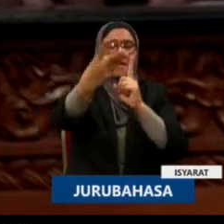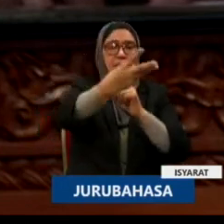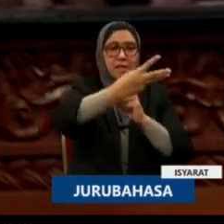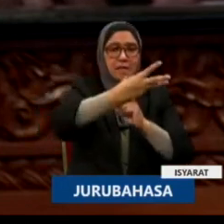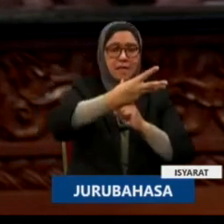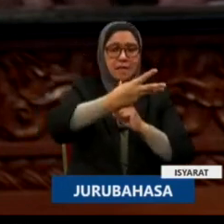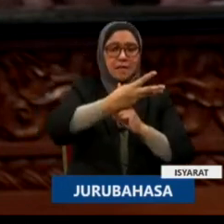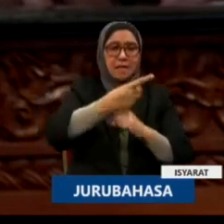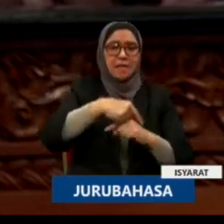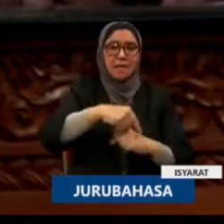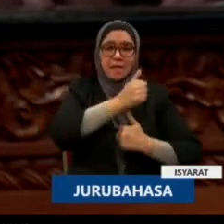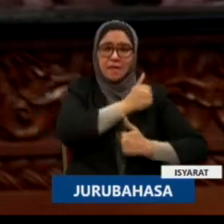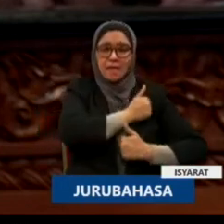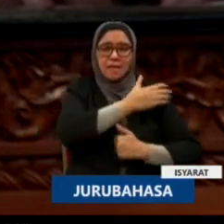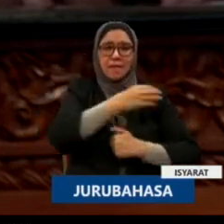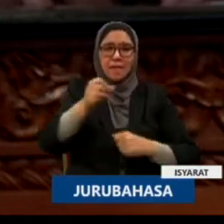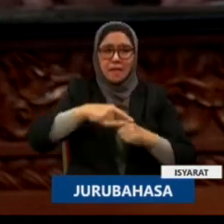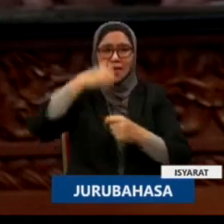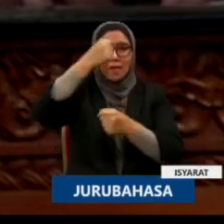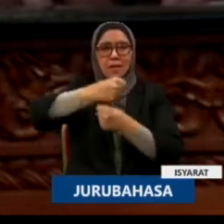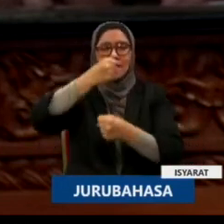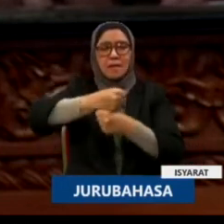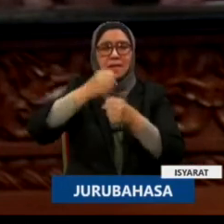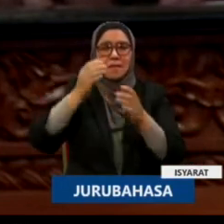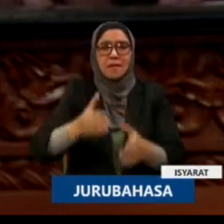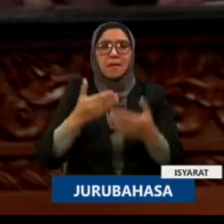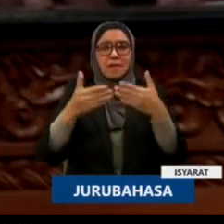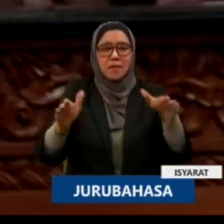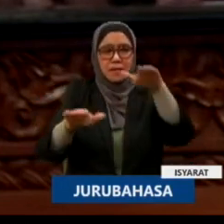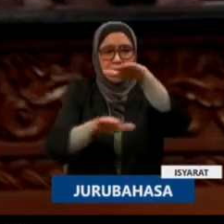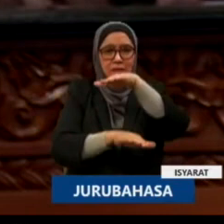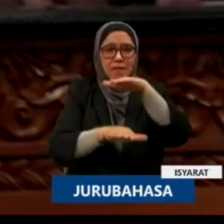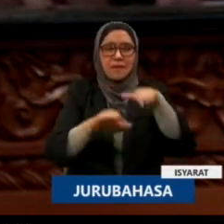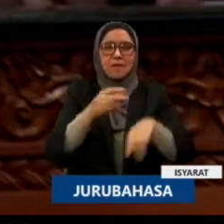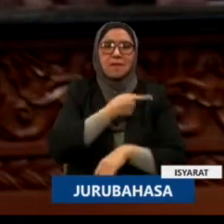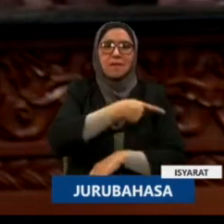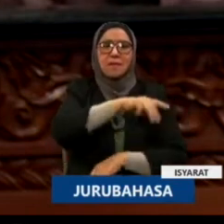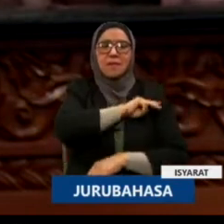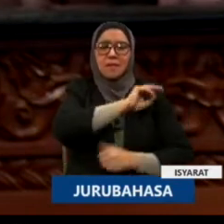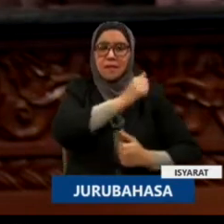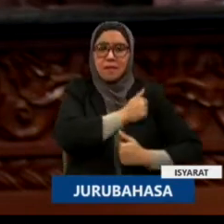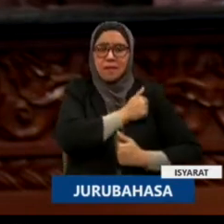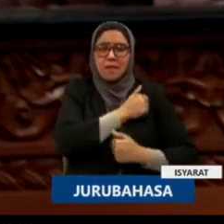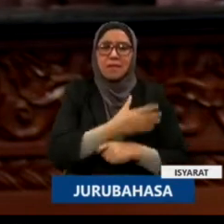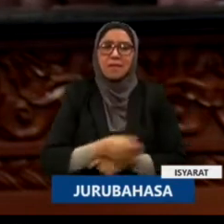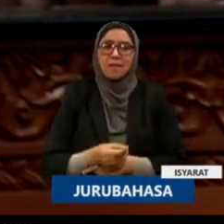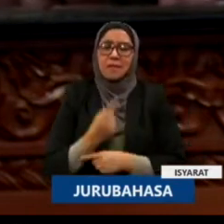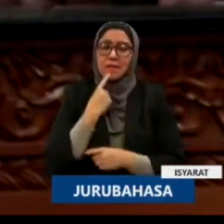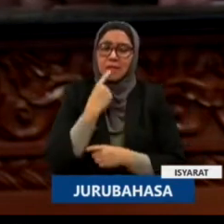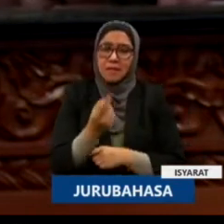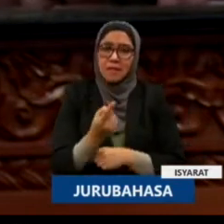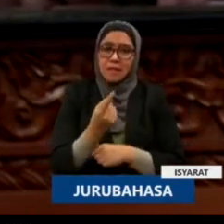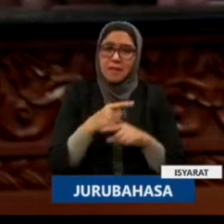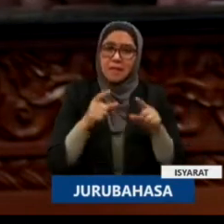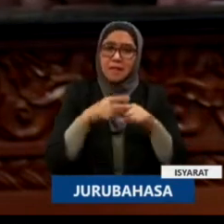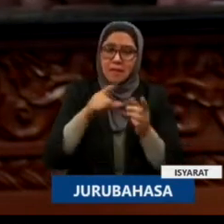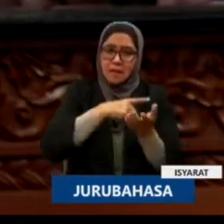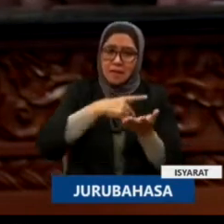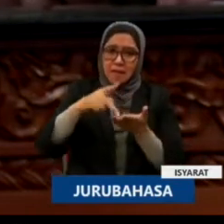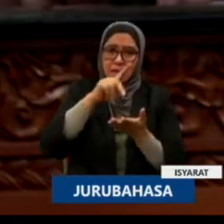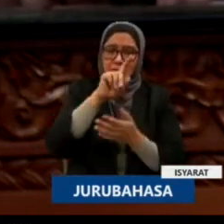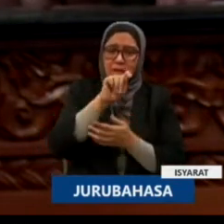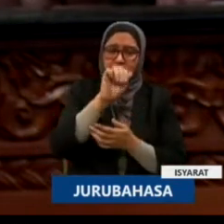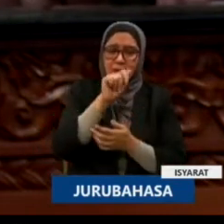bertugas di Kementerian Pertahanan pengurus ke inilah koperasi Tentrem aneka the penanggung sky Madrid is then Takaful berhad